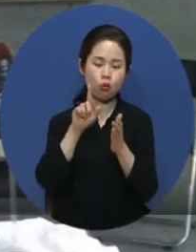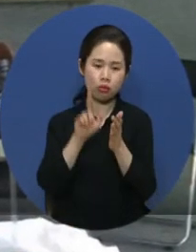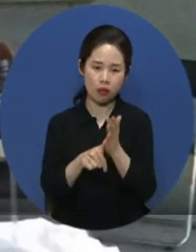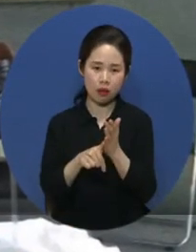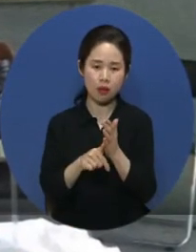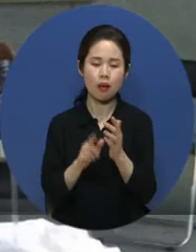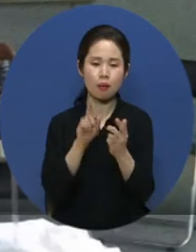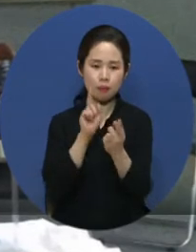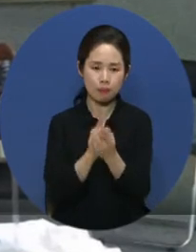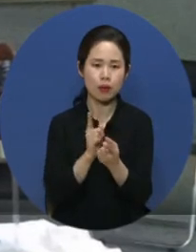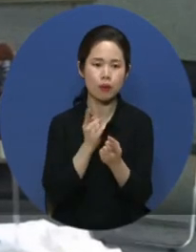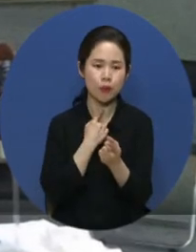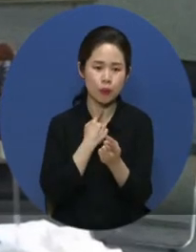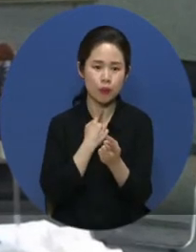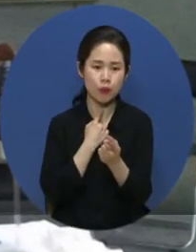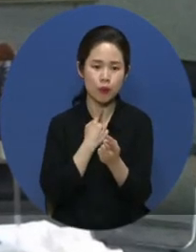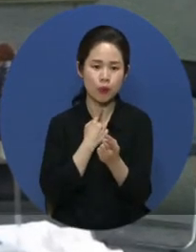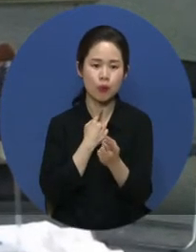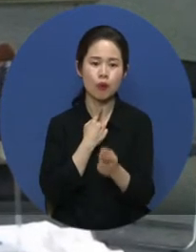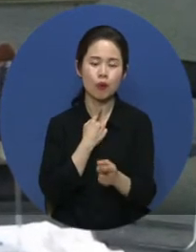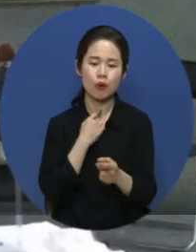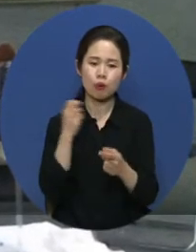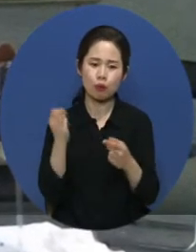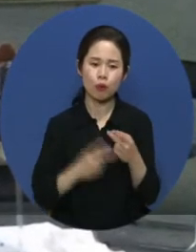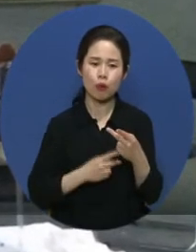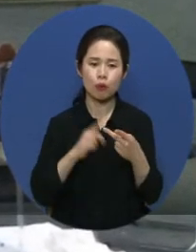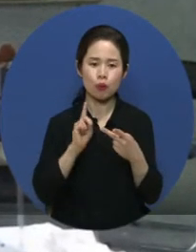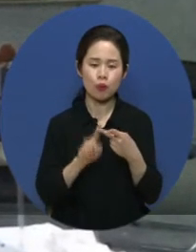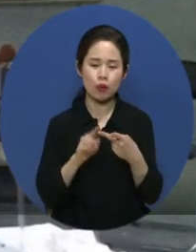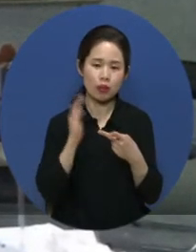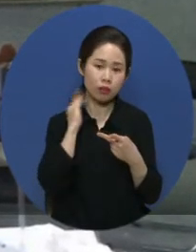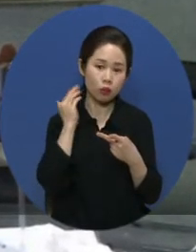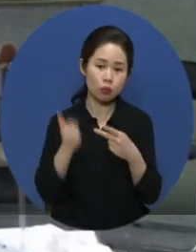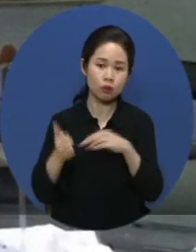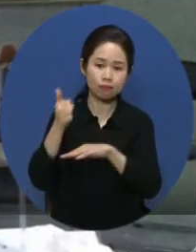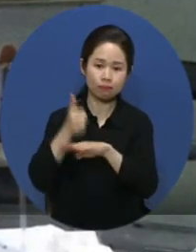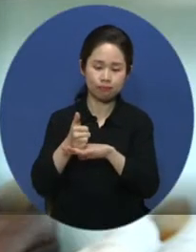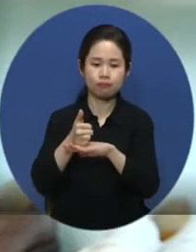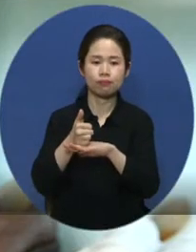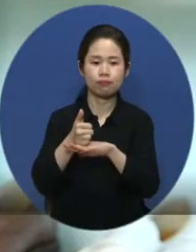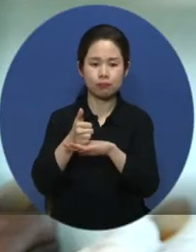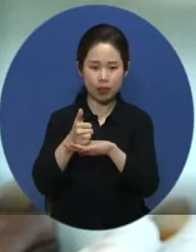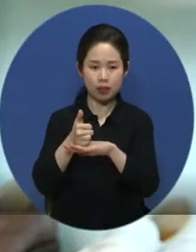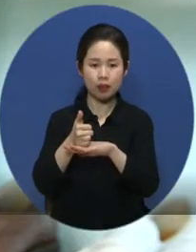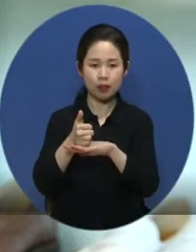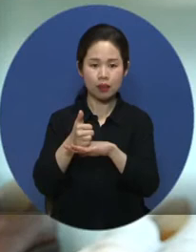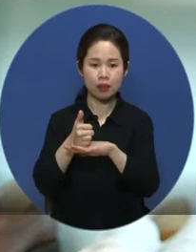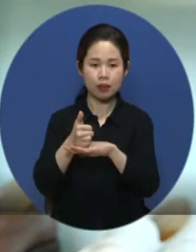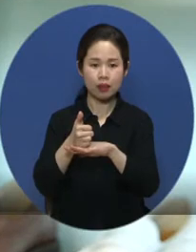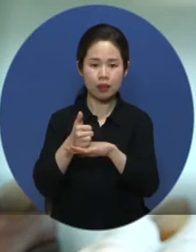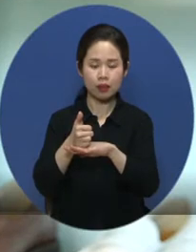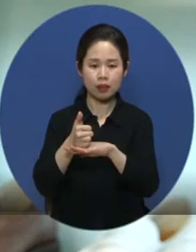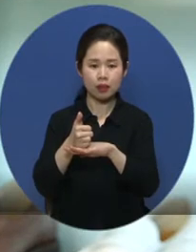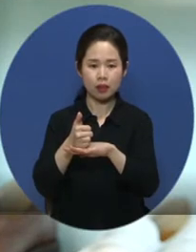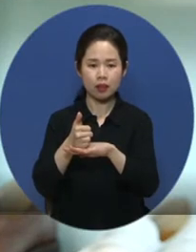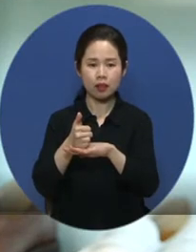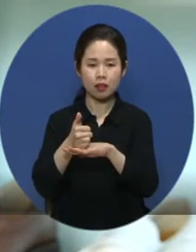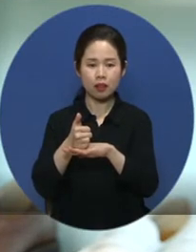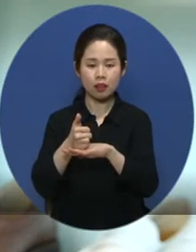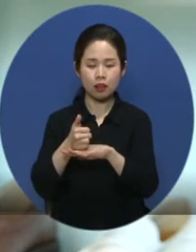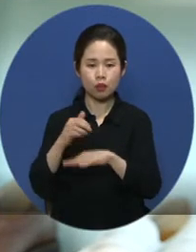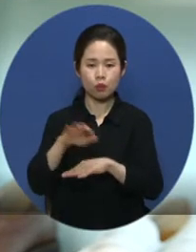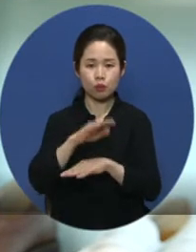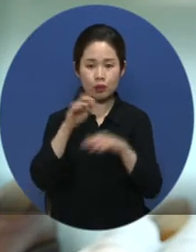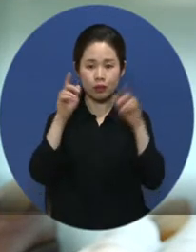전에 신발을 신으셨을 때 뵙고 대통령이 되셔서 이제 저희 신발을 사